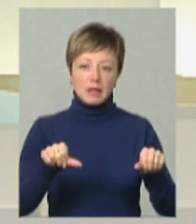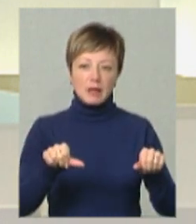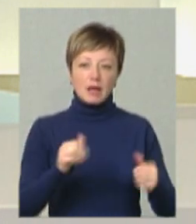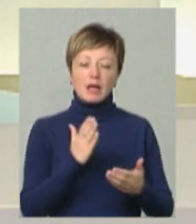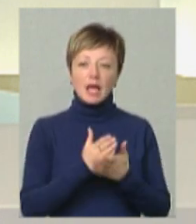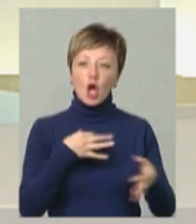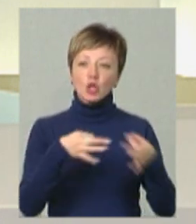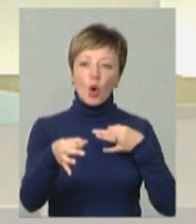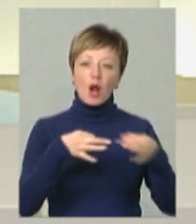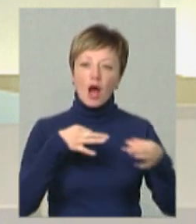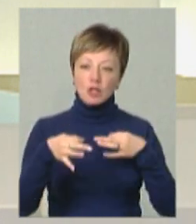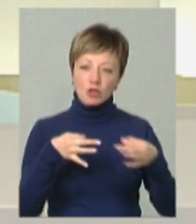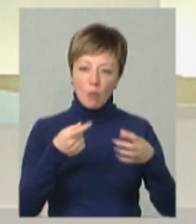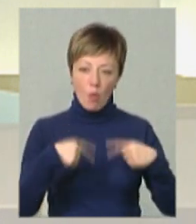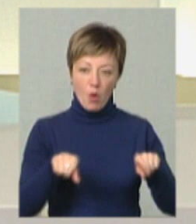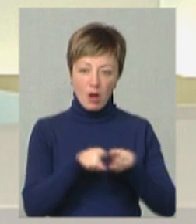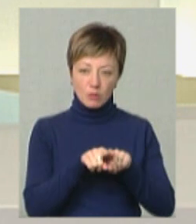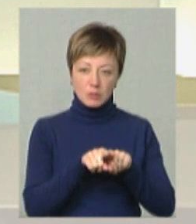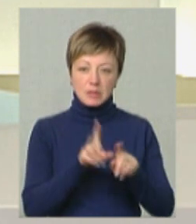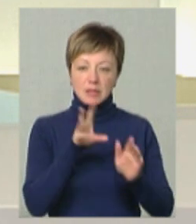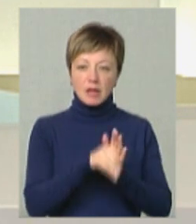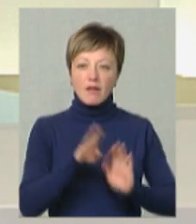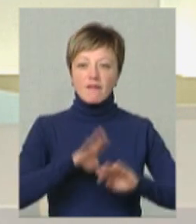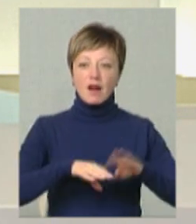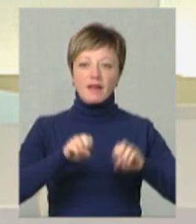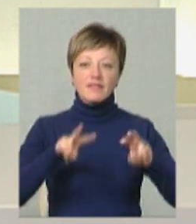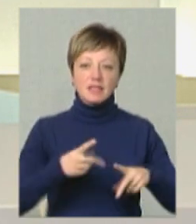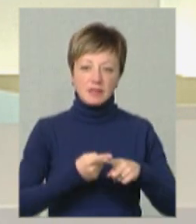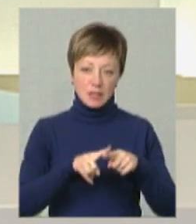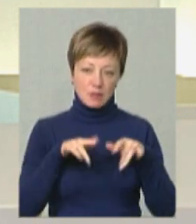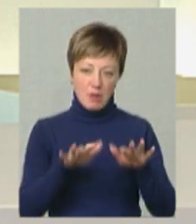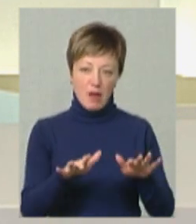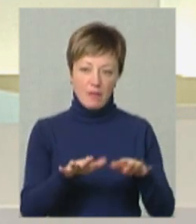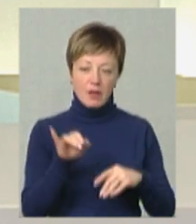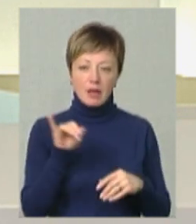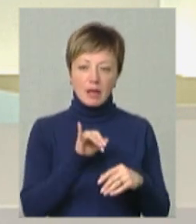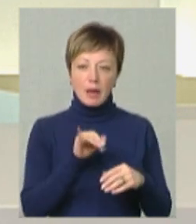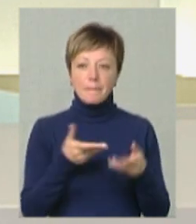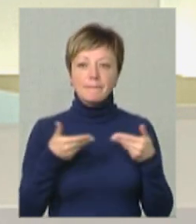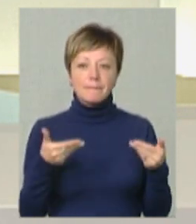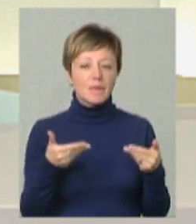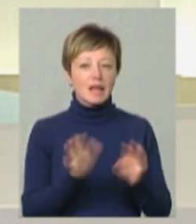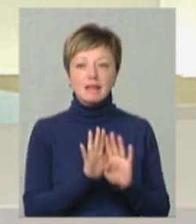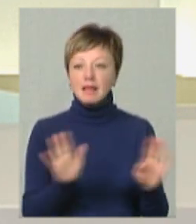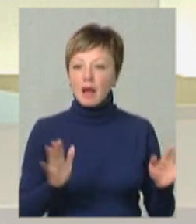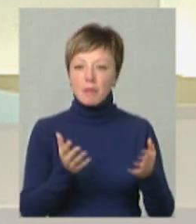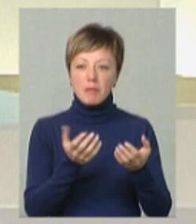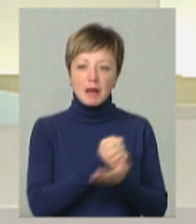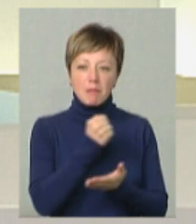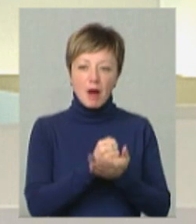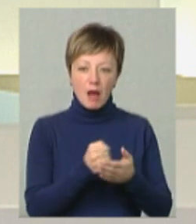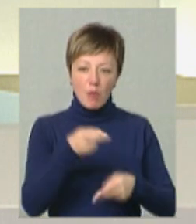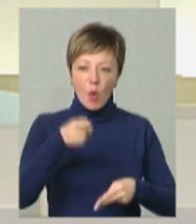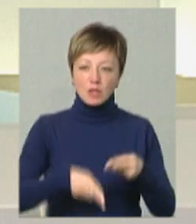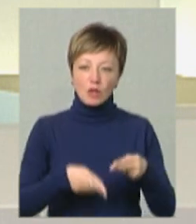є дорадчим органом, і вона складається з фахівців у цій справі. І ми не приймаємо остаточне